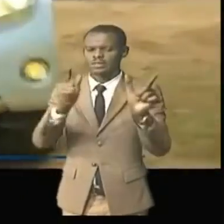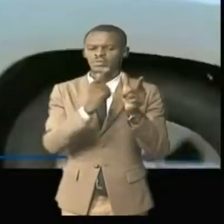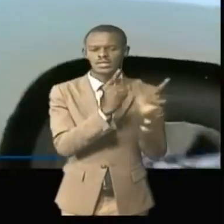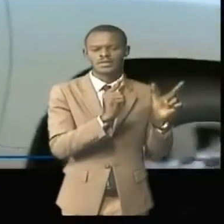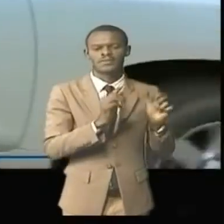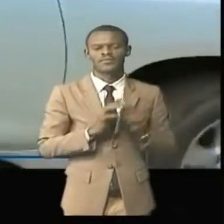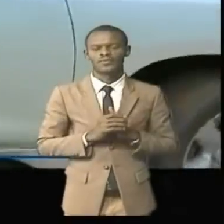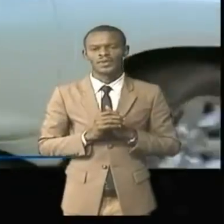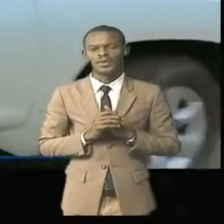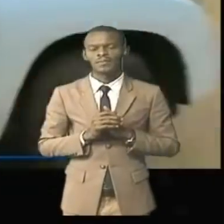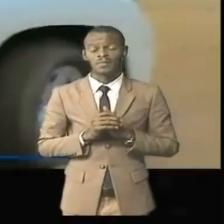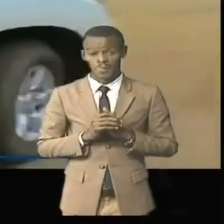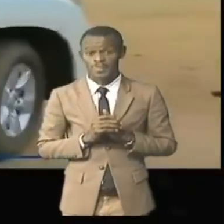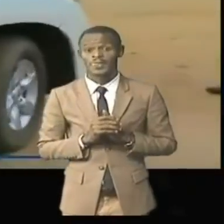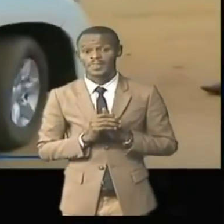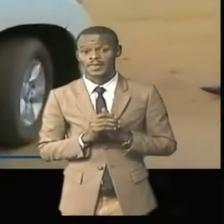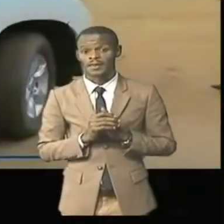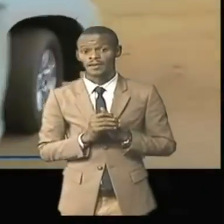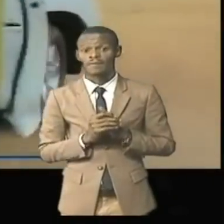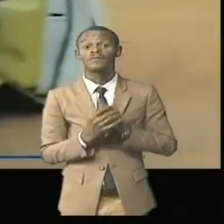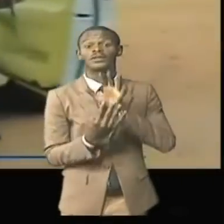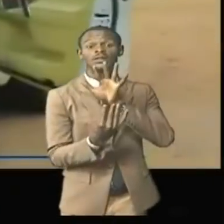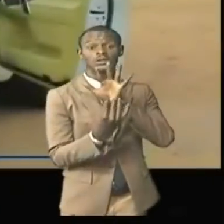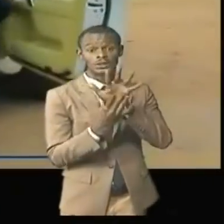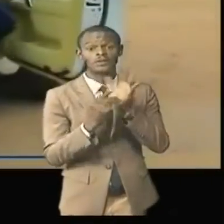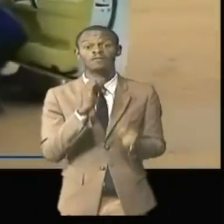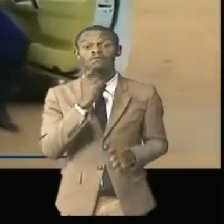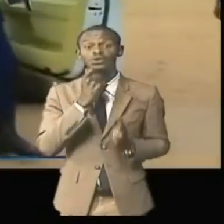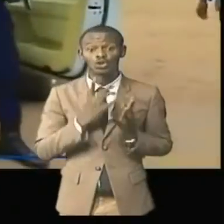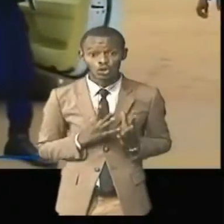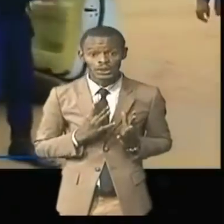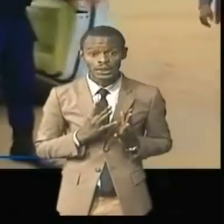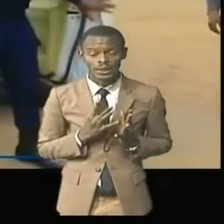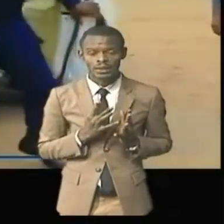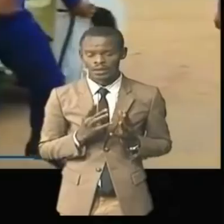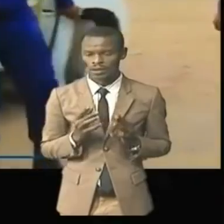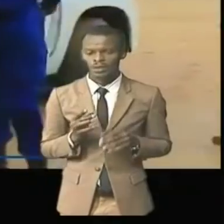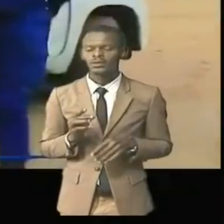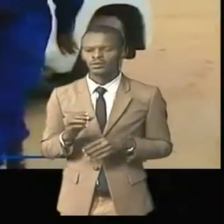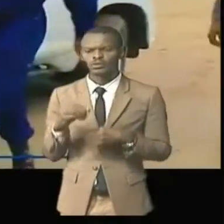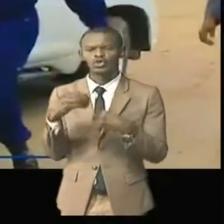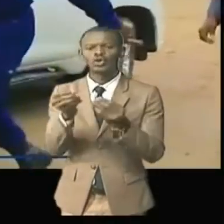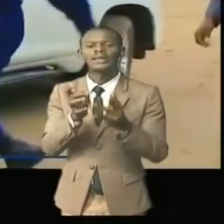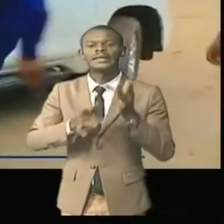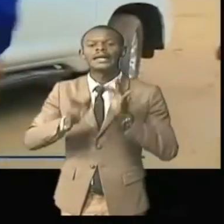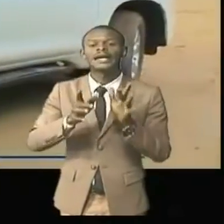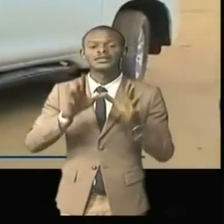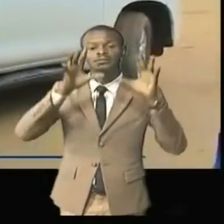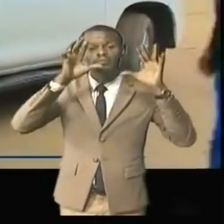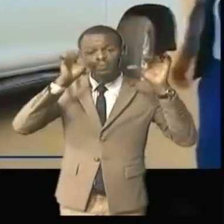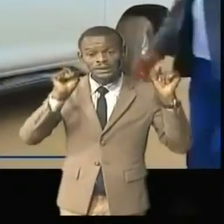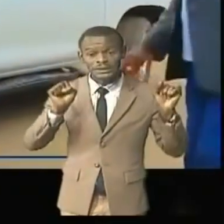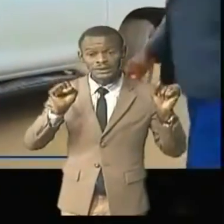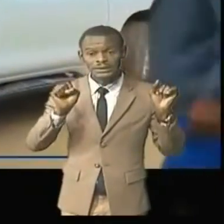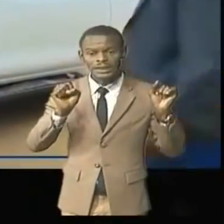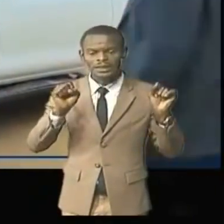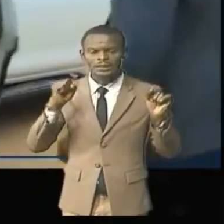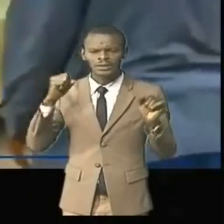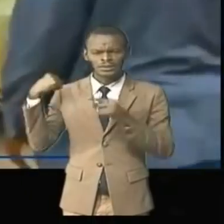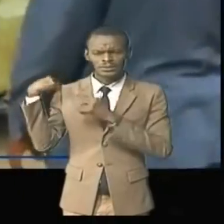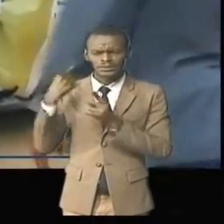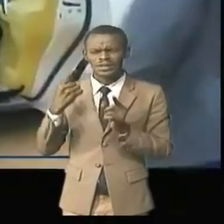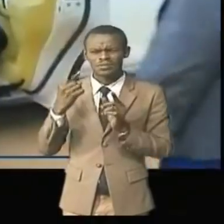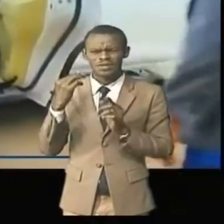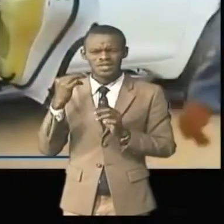9 prisonniers de juridiction civile bénéficiaires de la grâce présidentielle qui ont été libérés ce mercredi de mars 2022 par